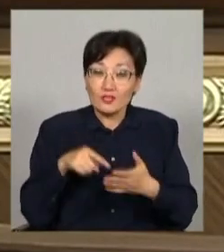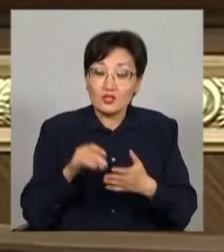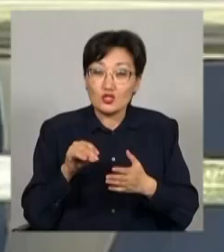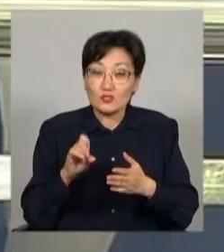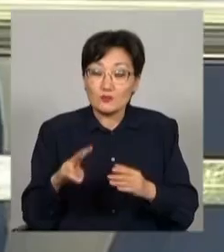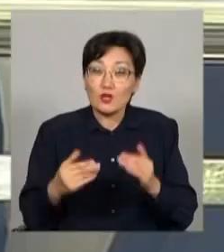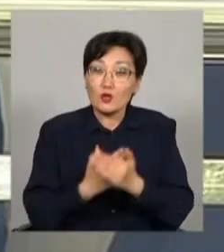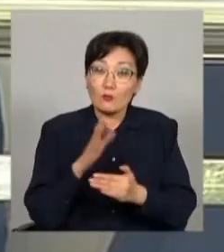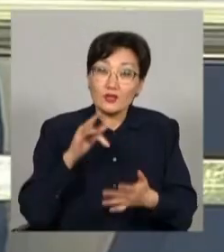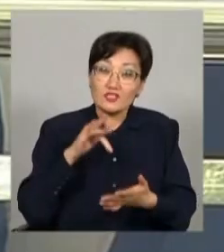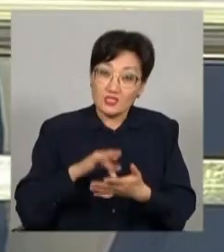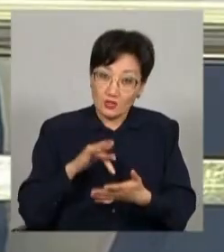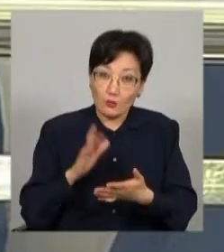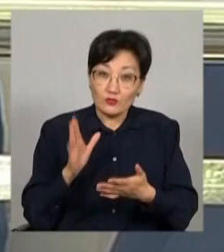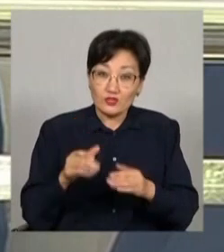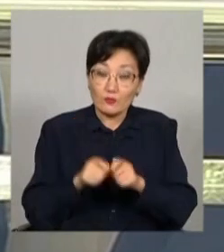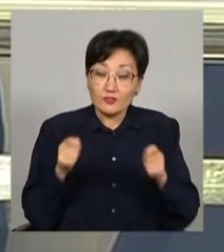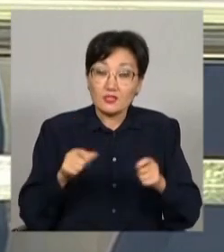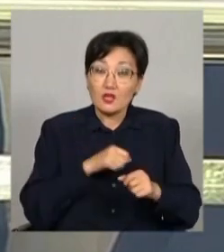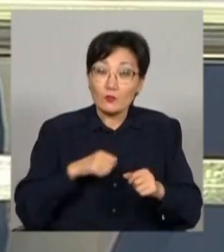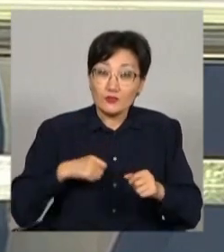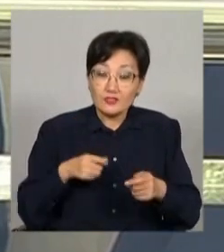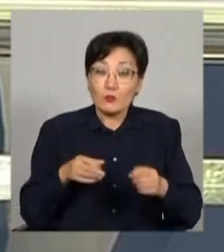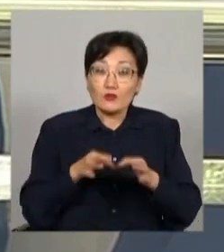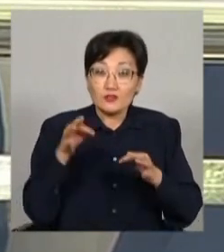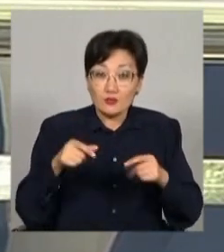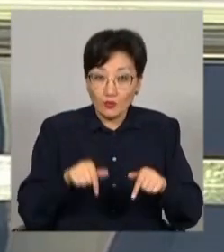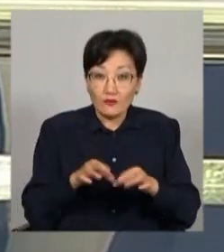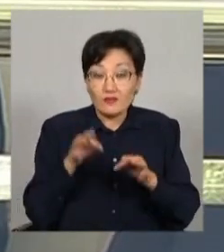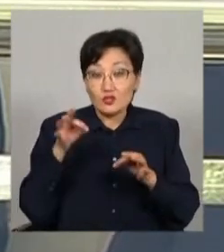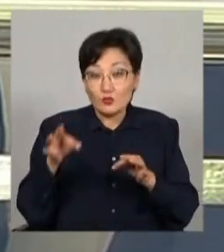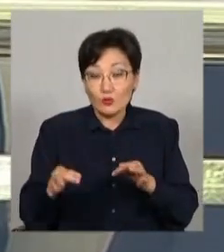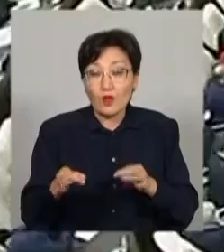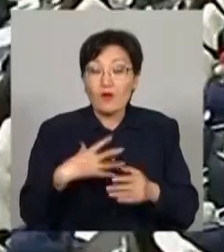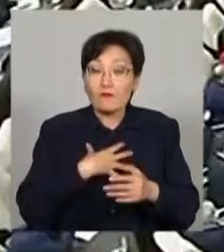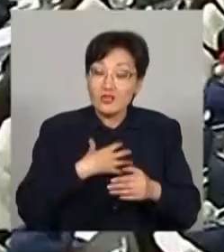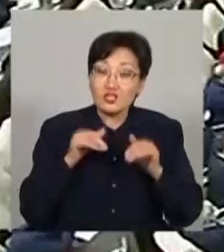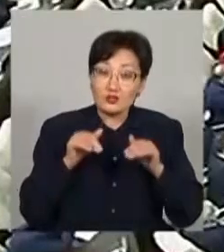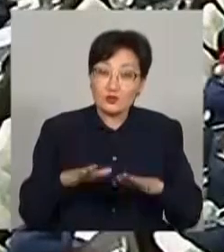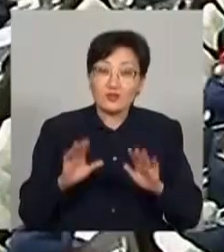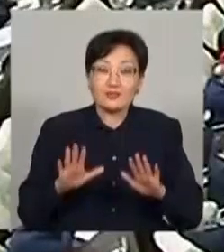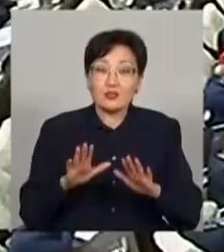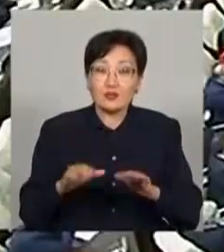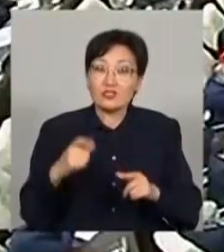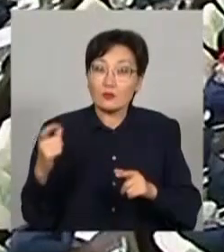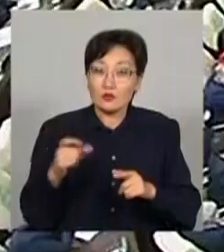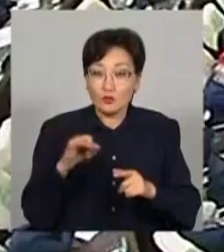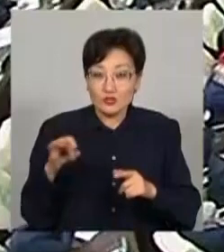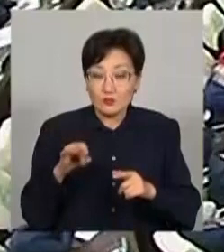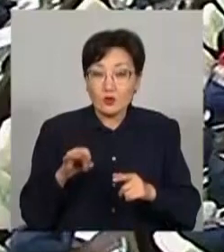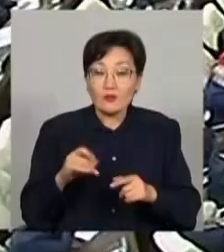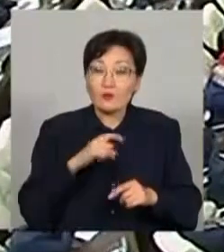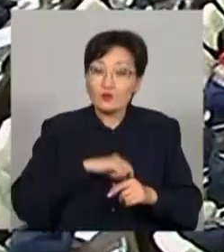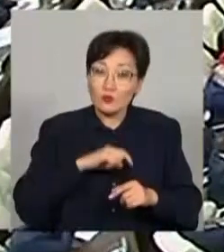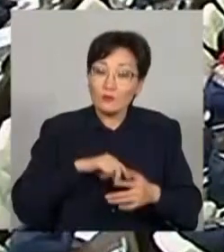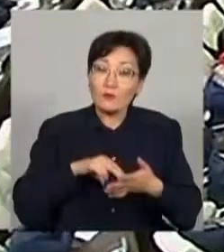снова станет областным центром создания самостоятельной области в этом регионе важное решение не только в экономическом но и в